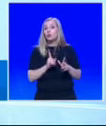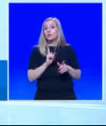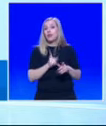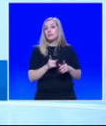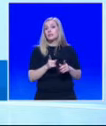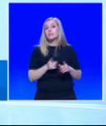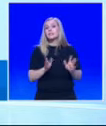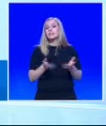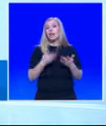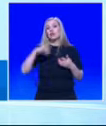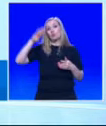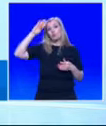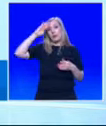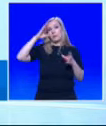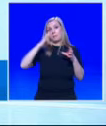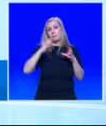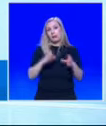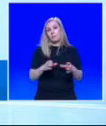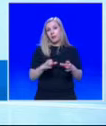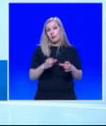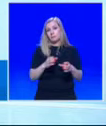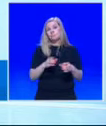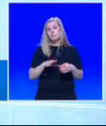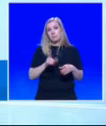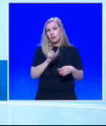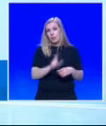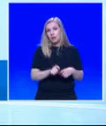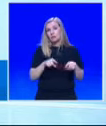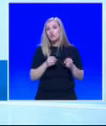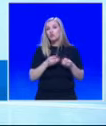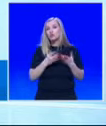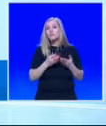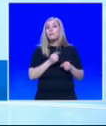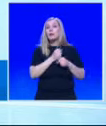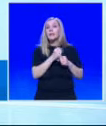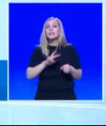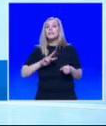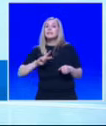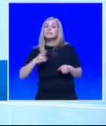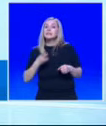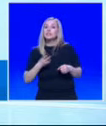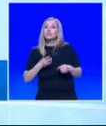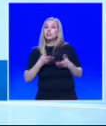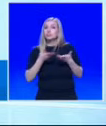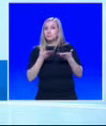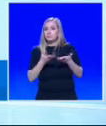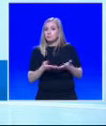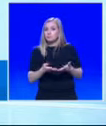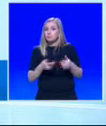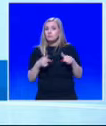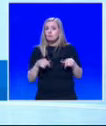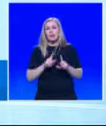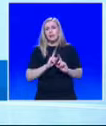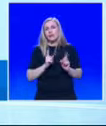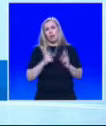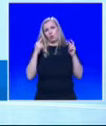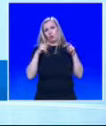станат служебен премиер, това да се случи в мандат на различен парламент от този, който ги е избрал. Така че не можем да говорим за